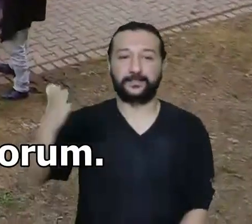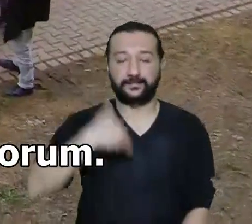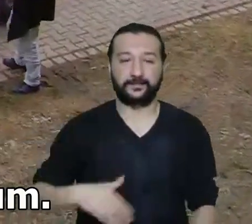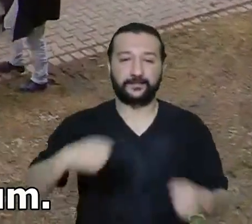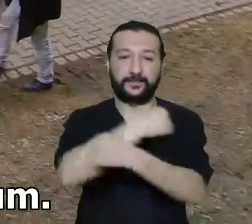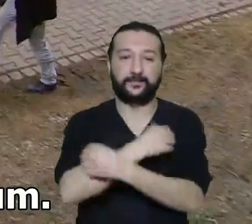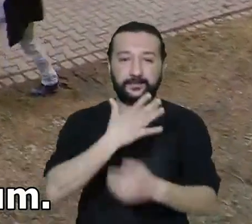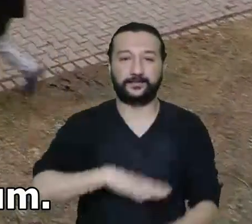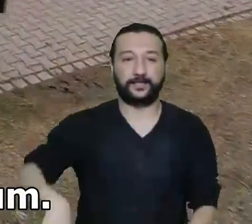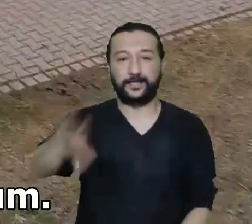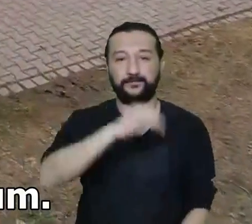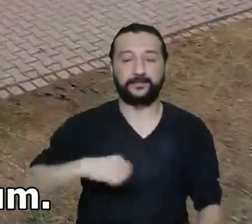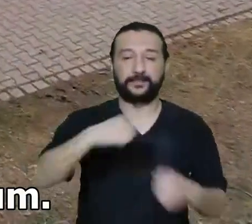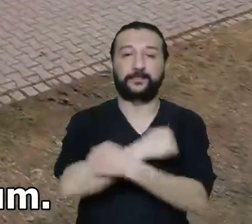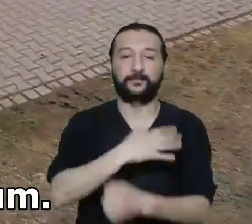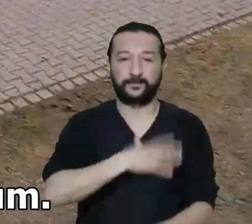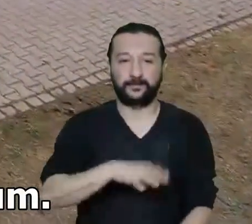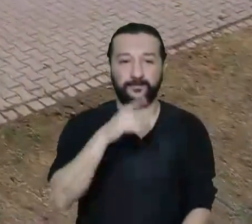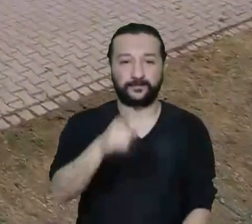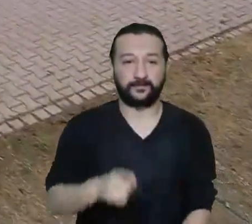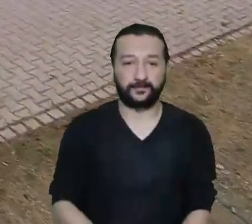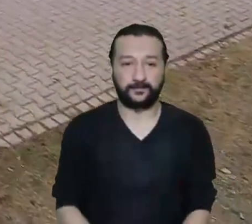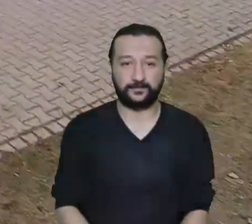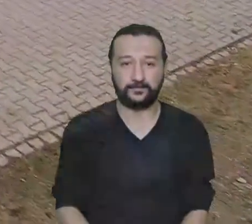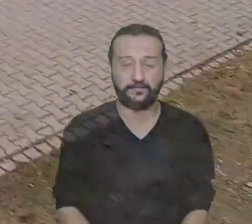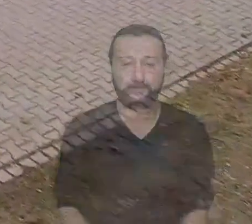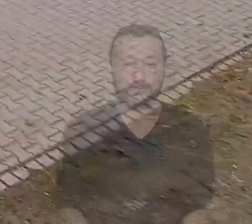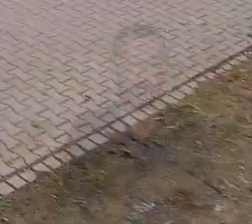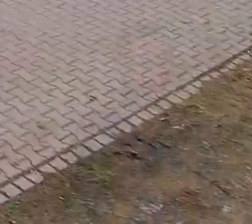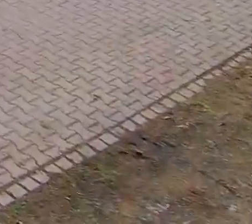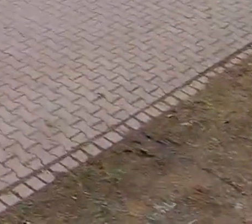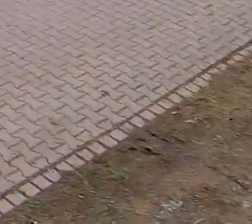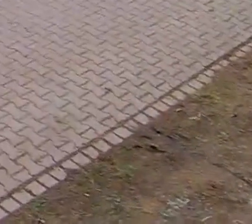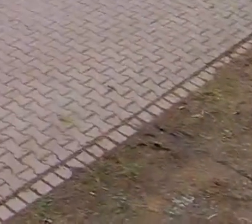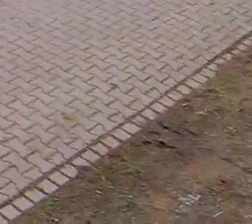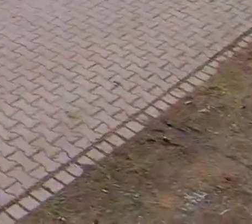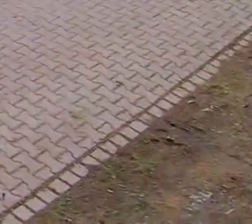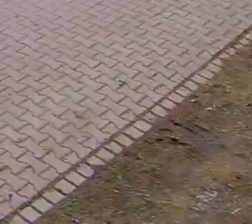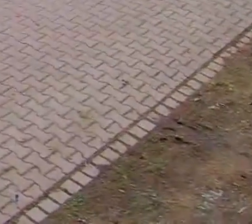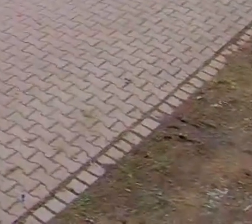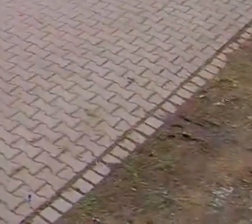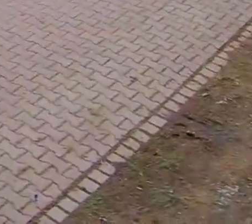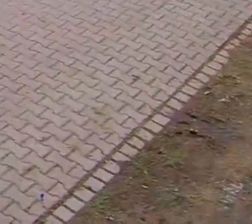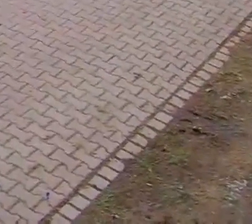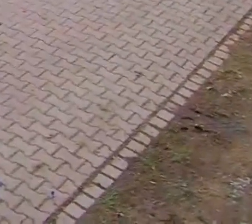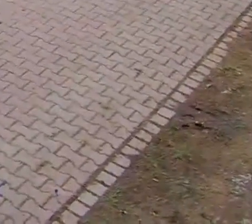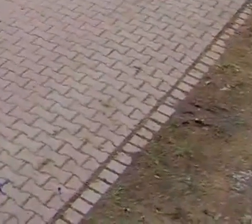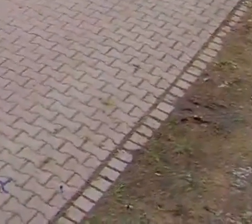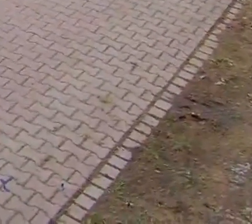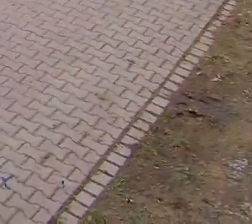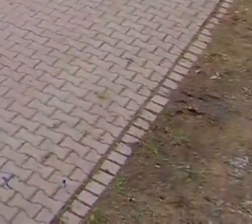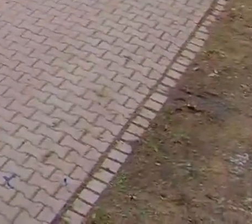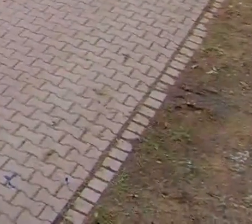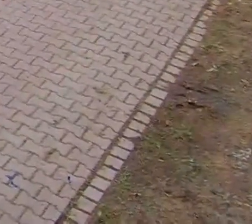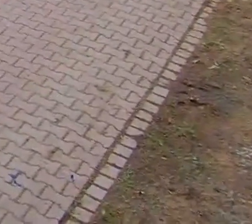öyle. Hepsi sardı çevresini. Rüyam aralarına karıştı. Sevgi yumağı oldular. Sarp kenarda elinde pastayla